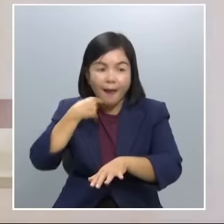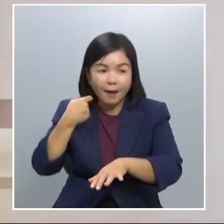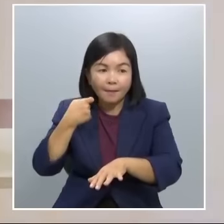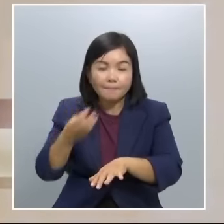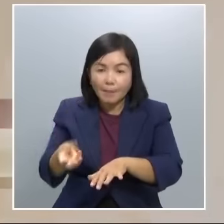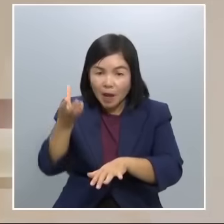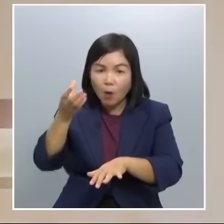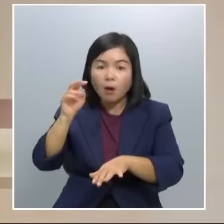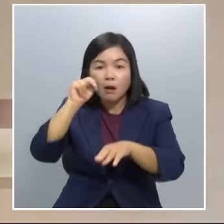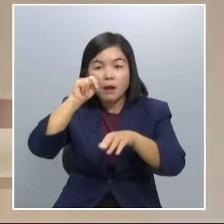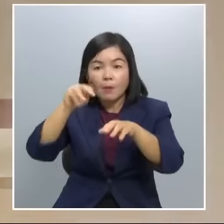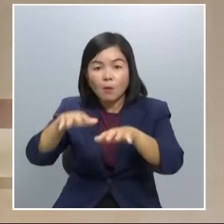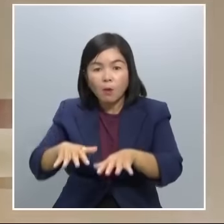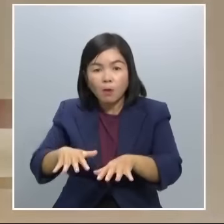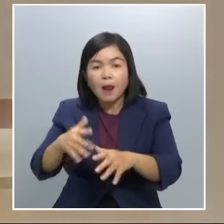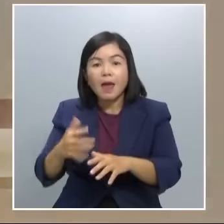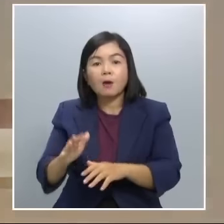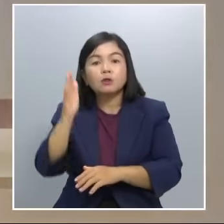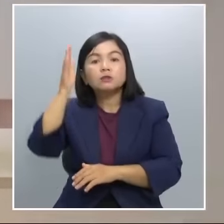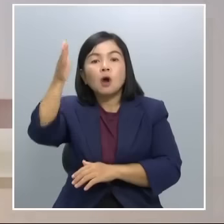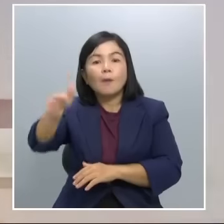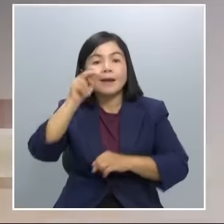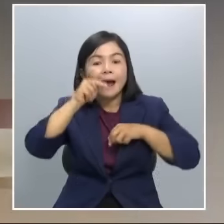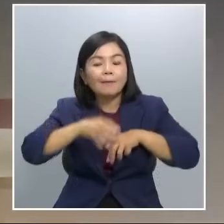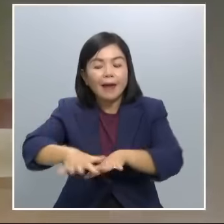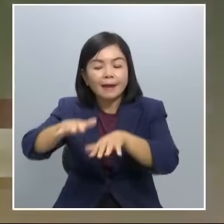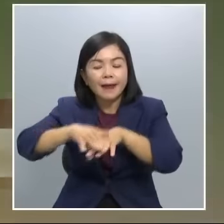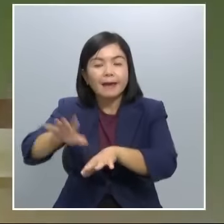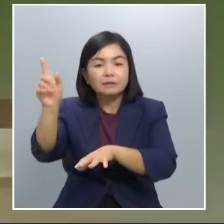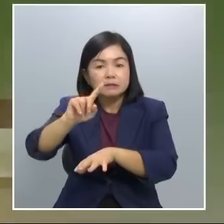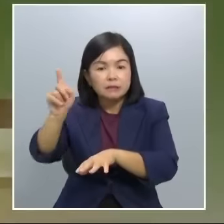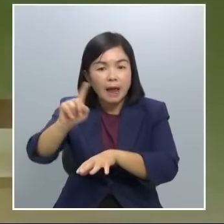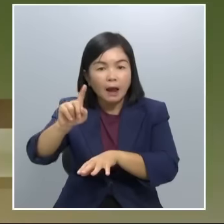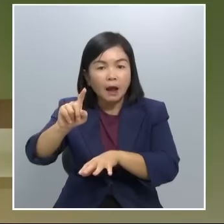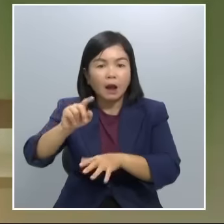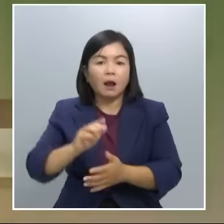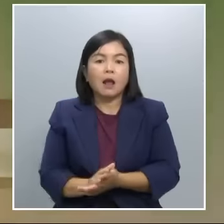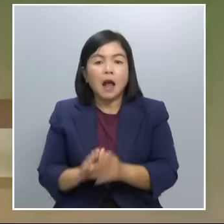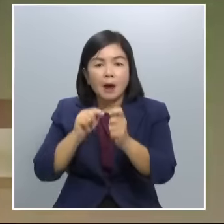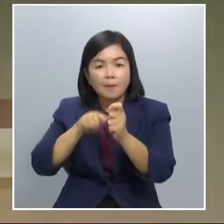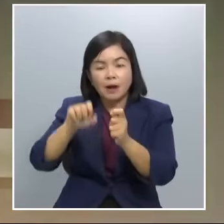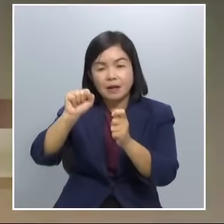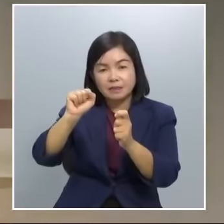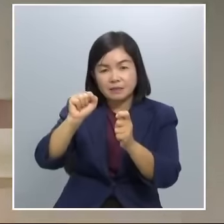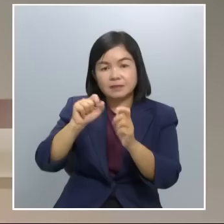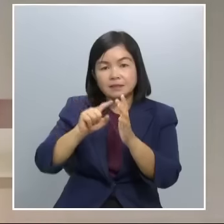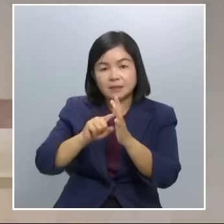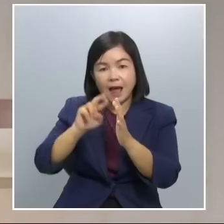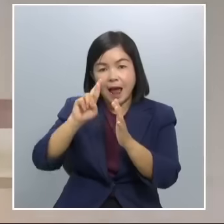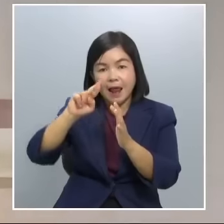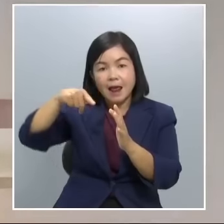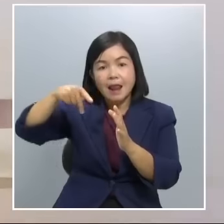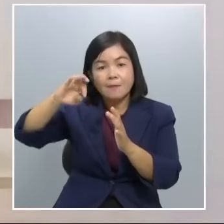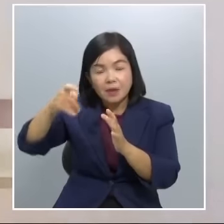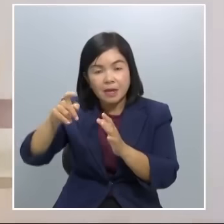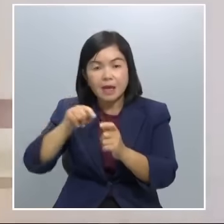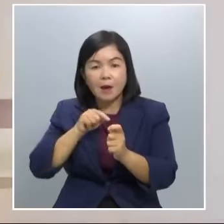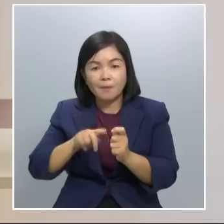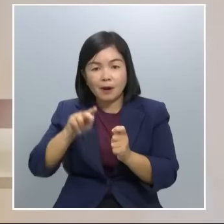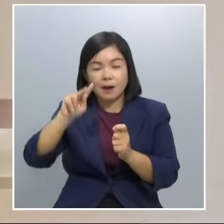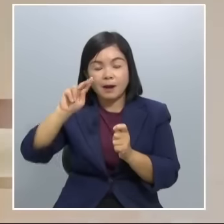น้ำลดสถานีต่อไปท่านผู้ชมมันไปสารพีและหางดง ค่ะ ปรากฏ